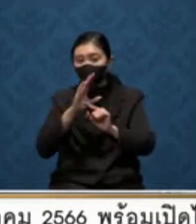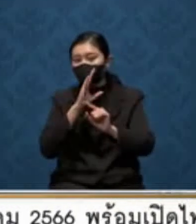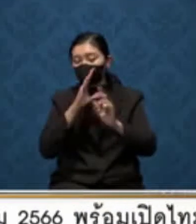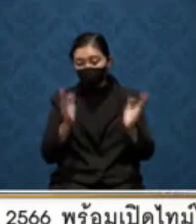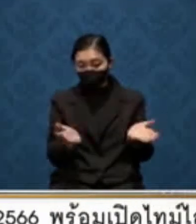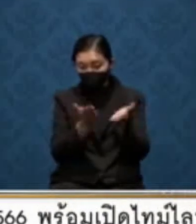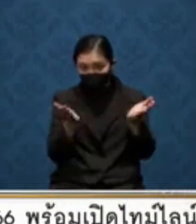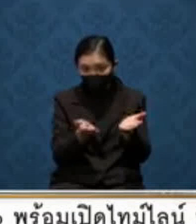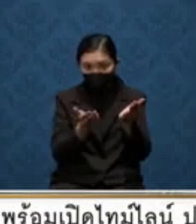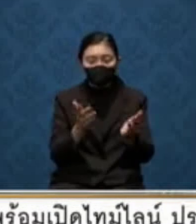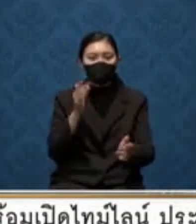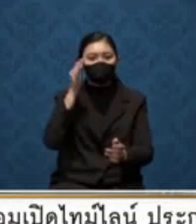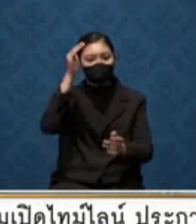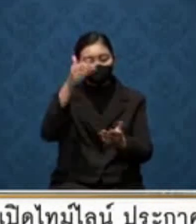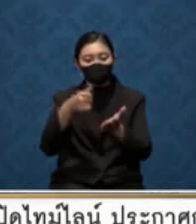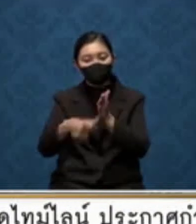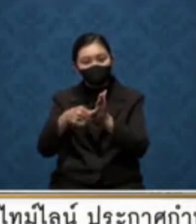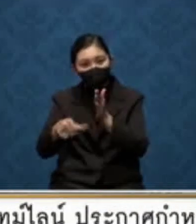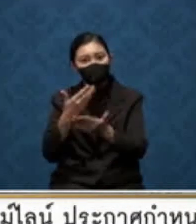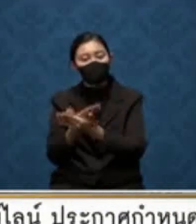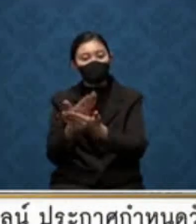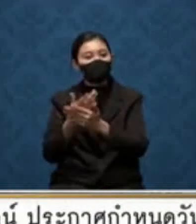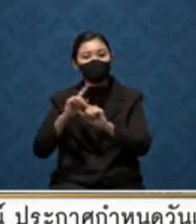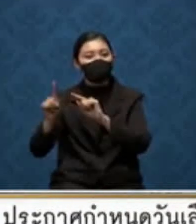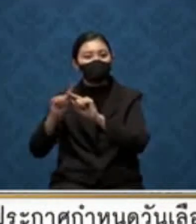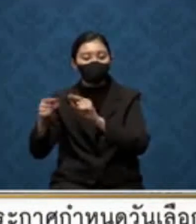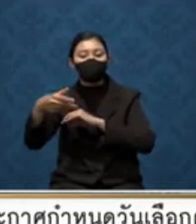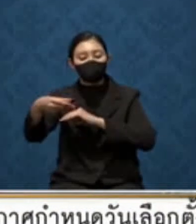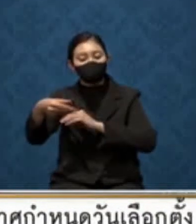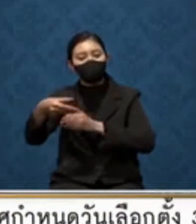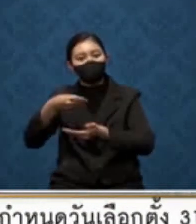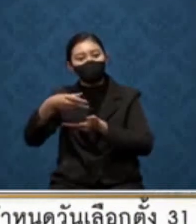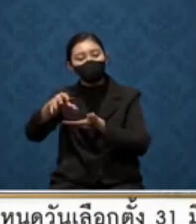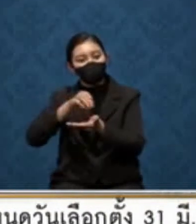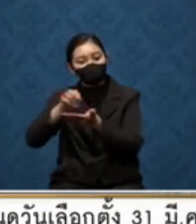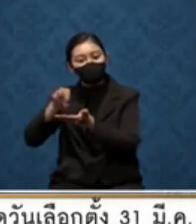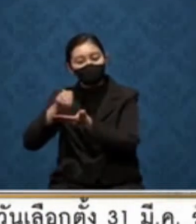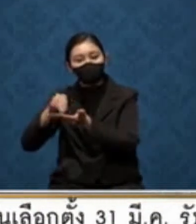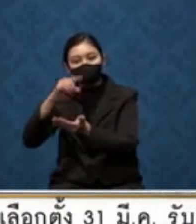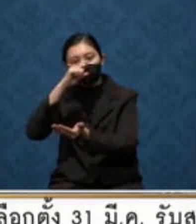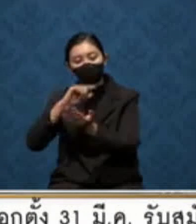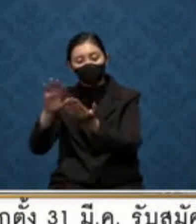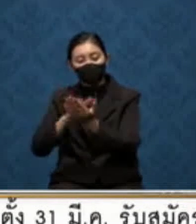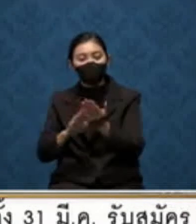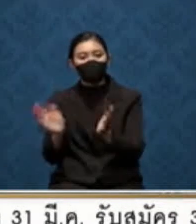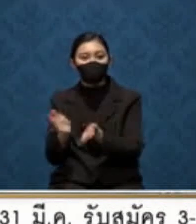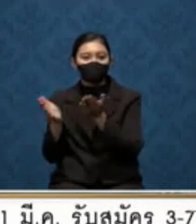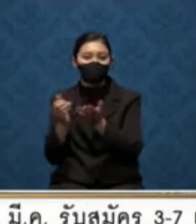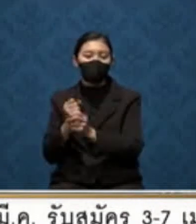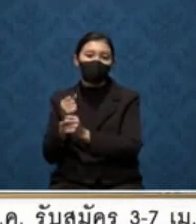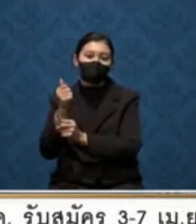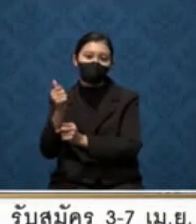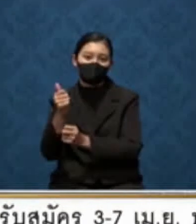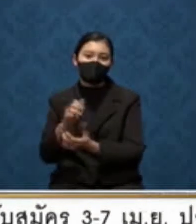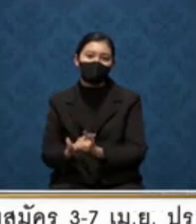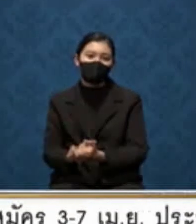นนก็คือการเก็ภาษี จากถานอุตสาหกรรมใหเพื่มาดูแลจะวัชุนดดื่มคน